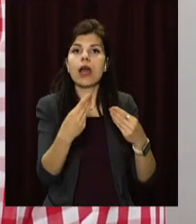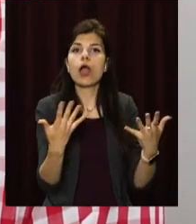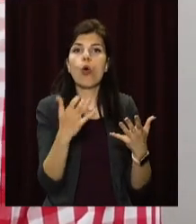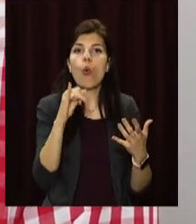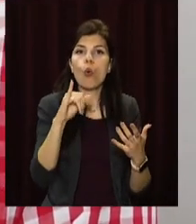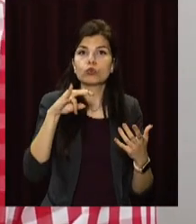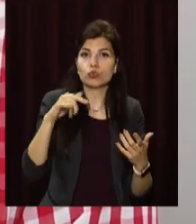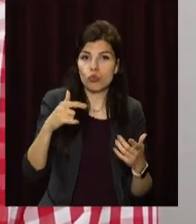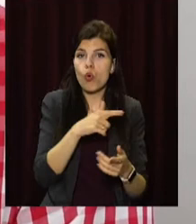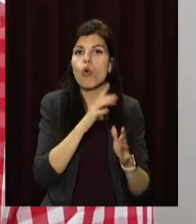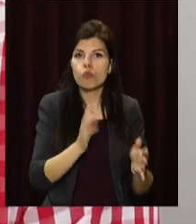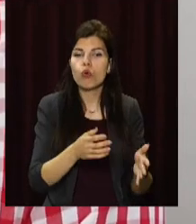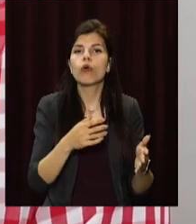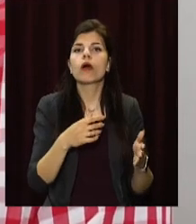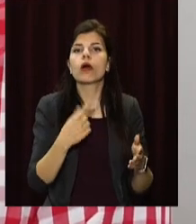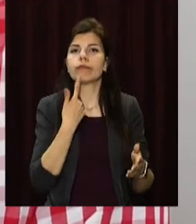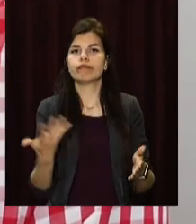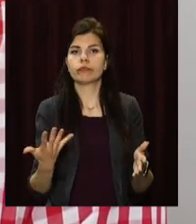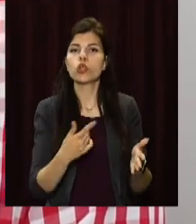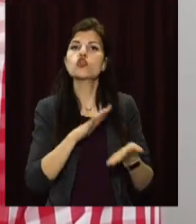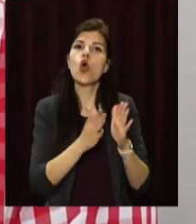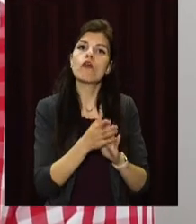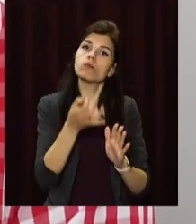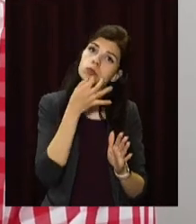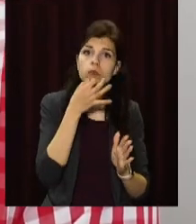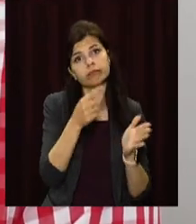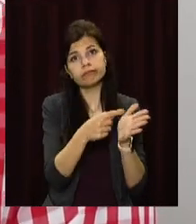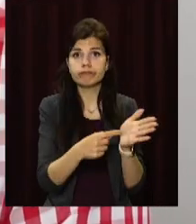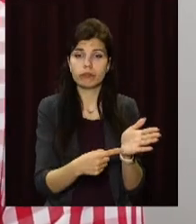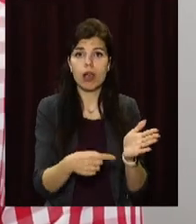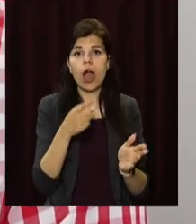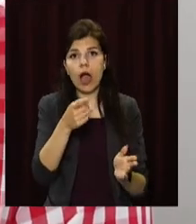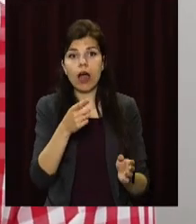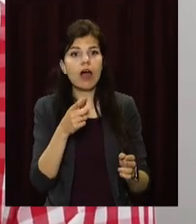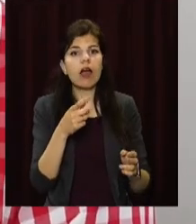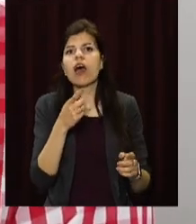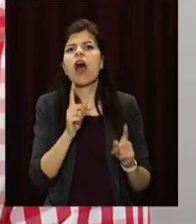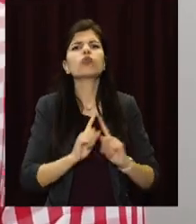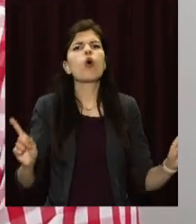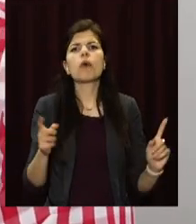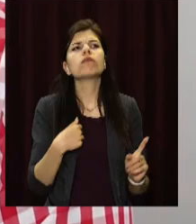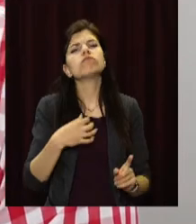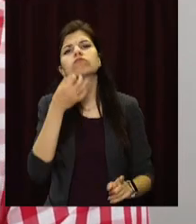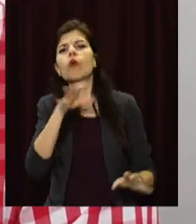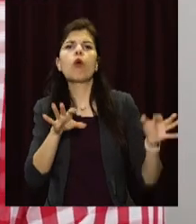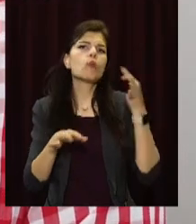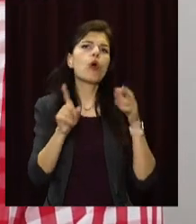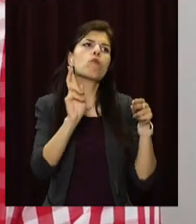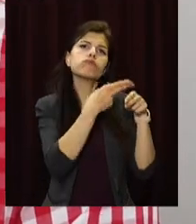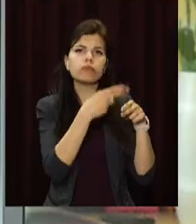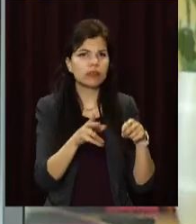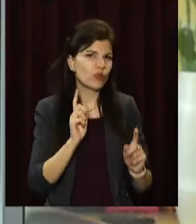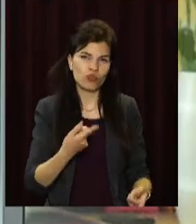услугу, она будет диктовать, какой договор вам заключать. Вряд ли у вас получится внести какие-то особые там в него